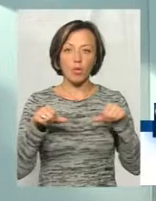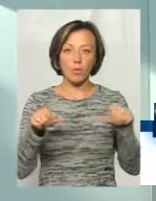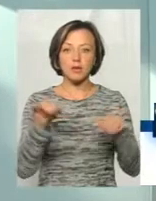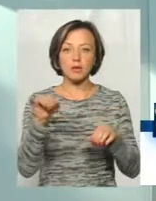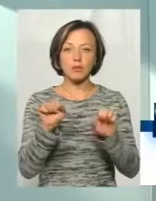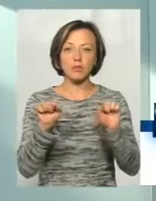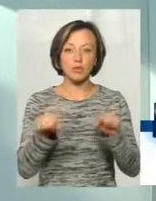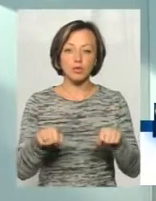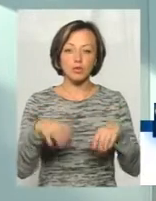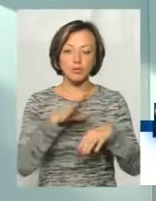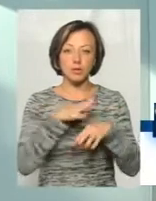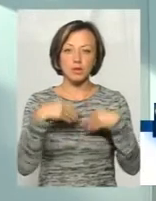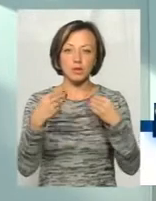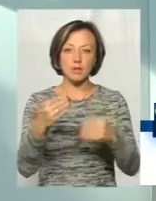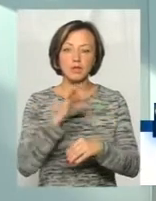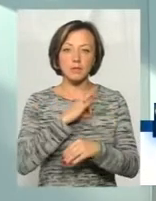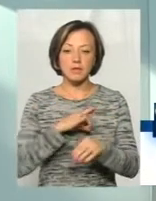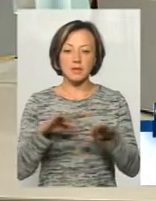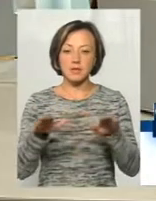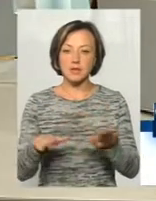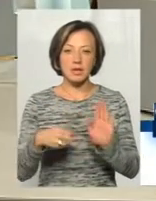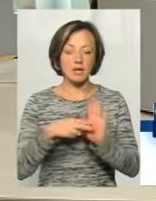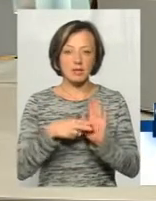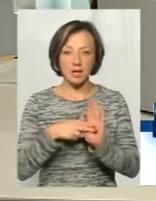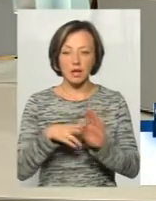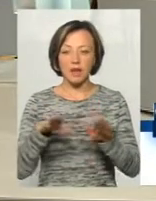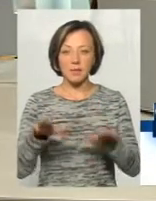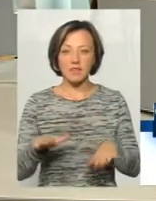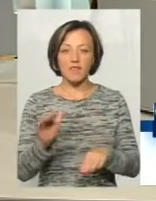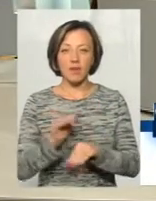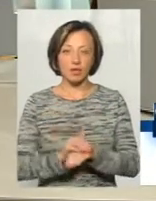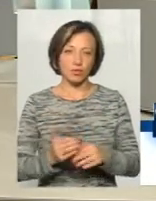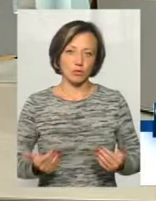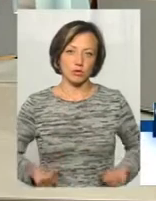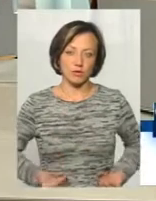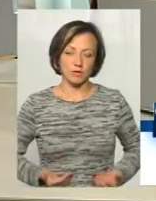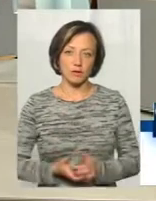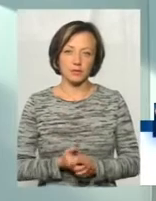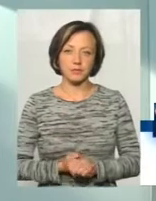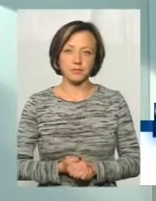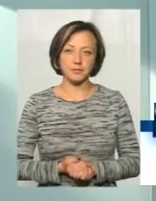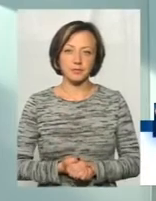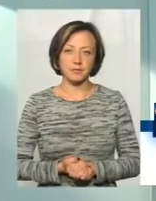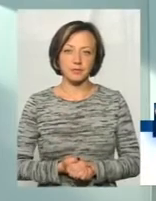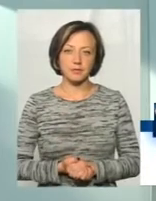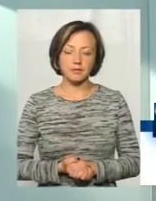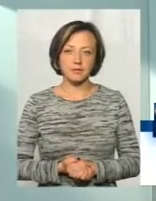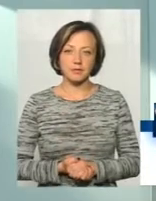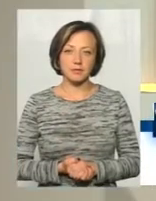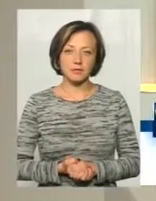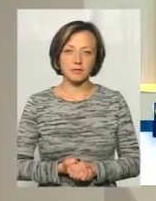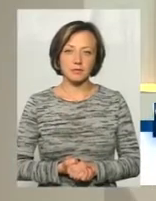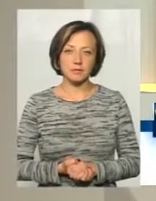бути надана пільга за місцем фактично, не за місцем реєстрації, а за місцем фактичного проживання. Тобто, ну, коло сім'ї я окреслив.